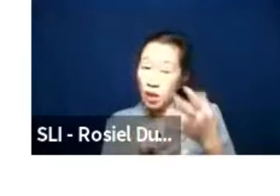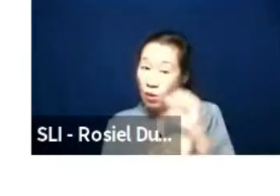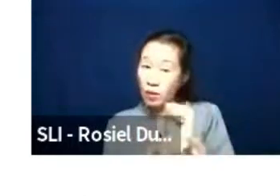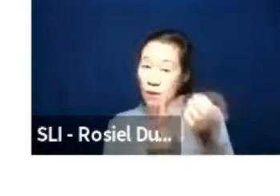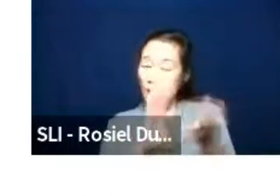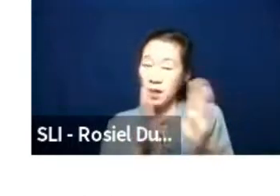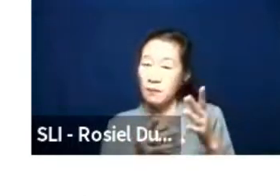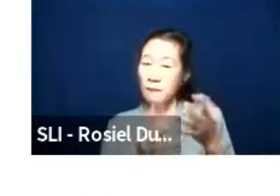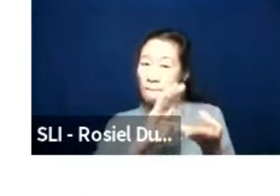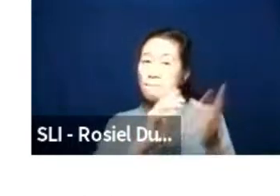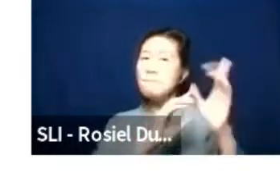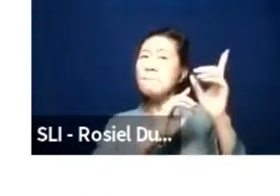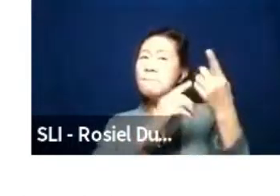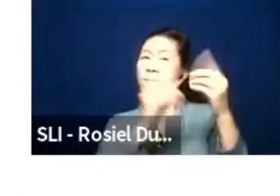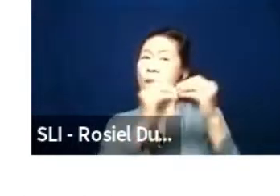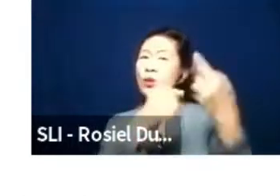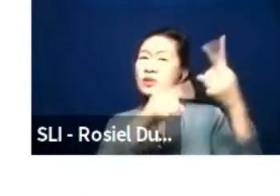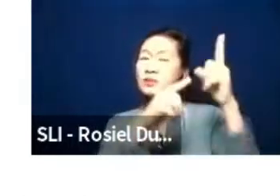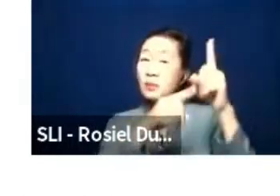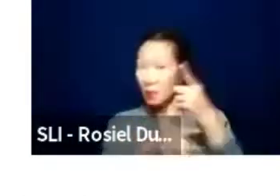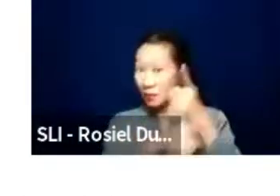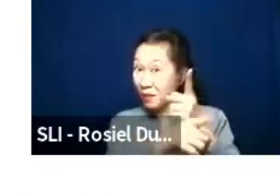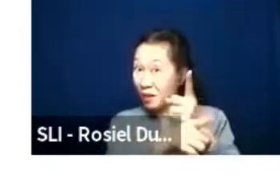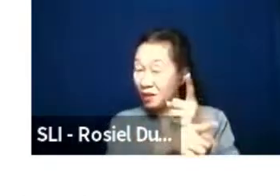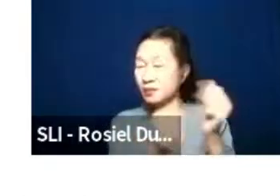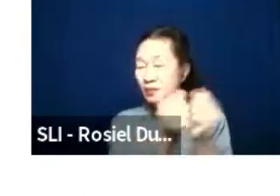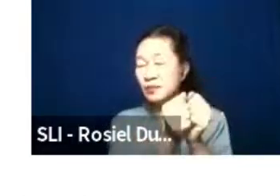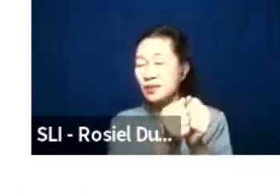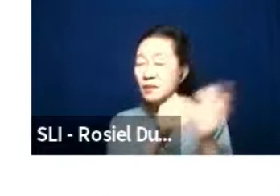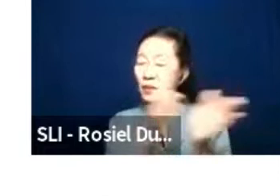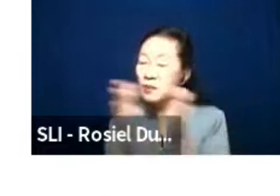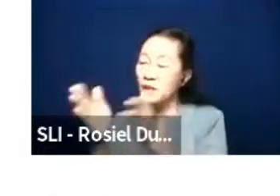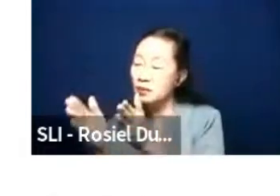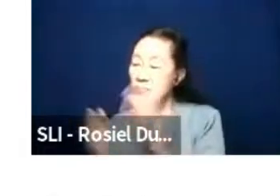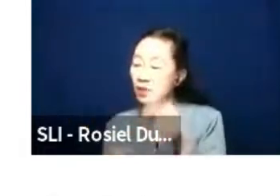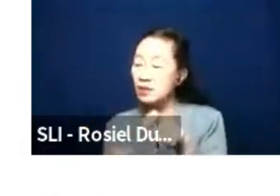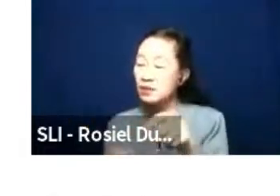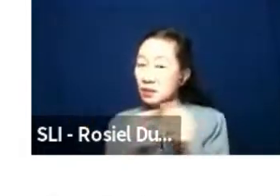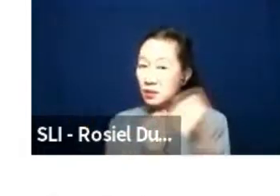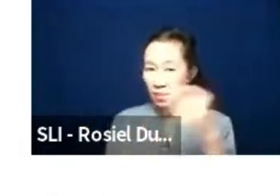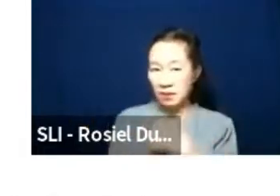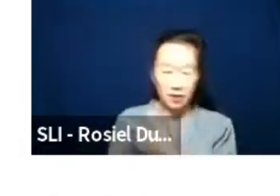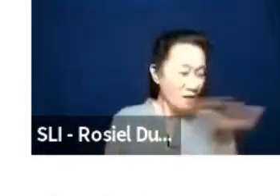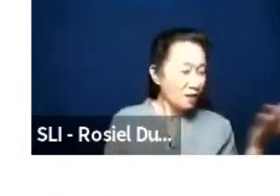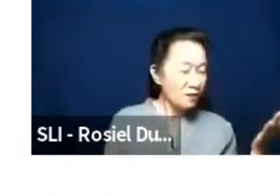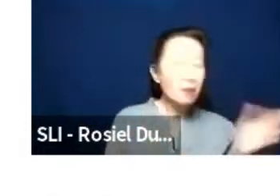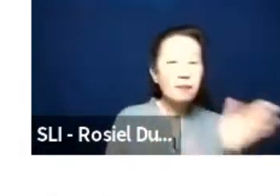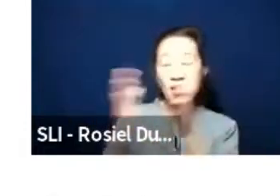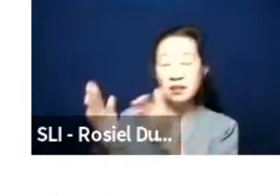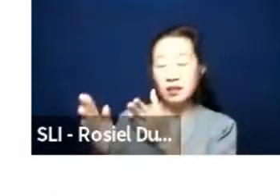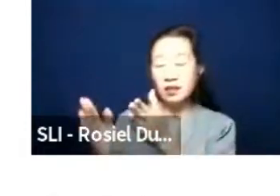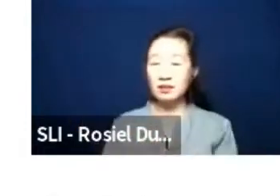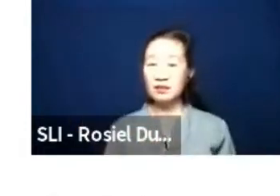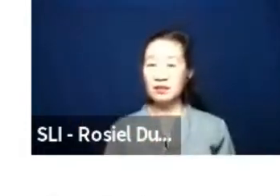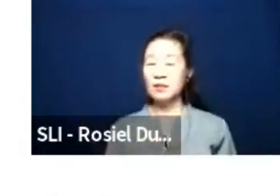more successful, hindi po ba? No, so kasama yan, no, sa pagpaplano. Dapat sinasama natin sila sa pagpaplano